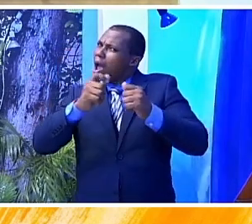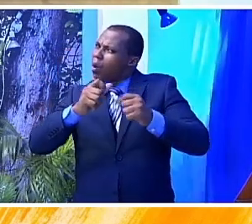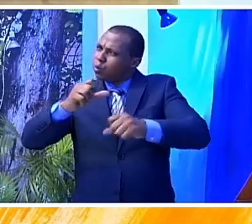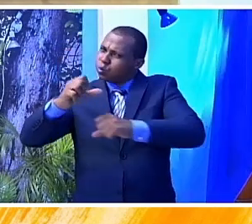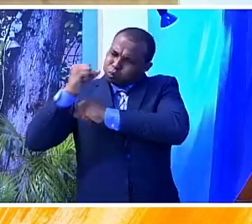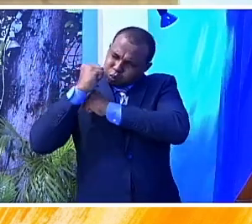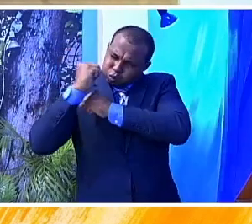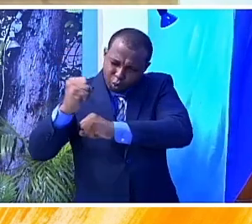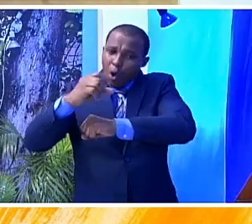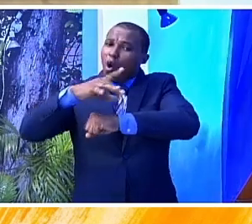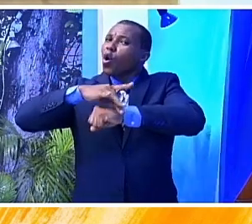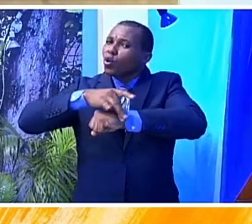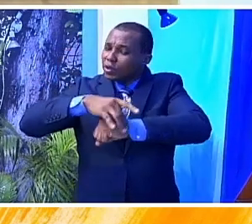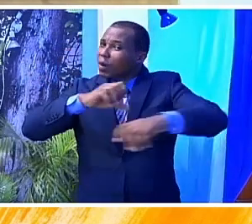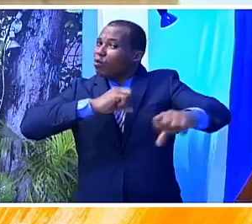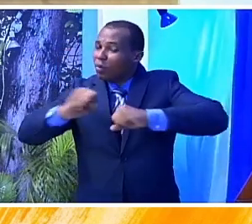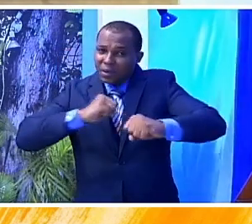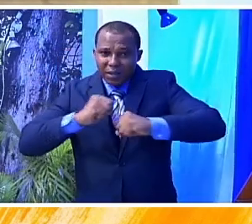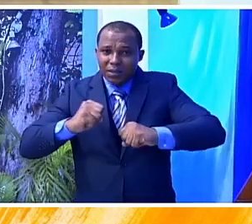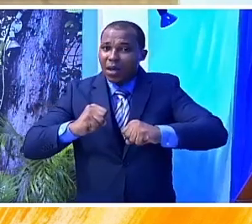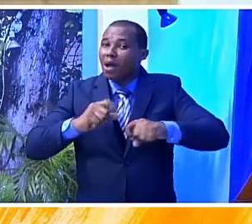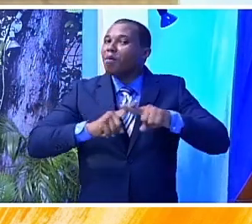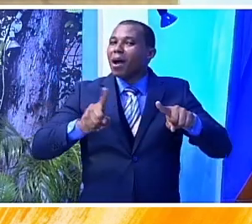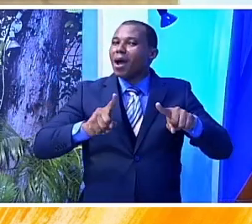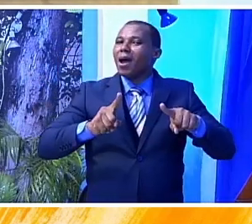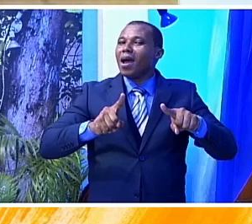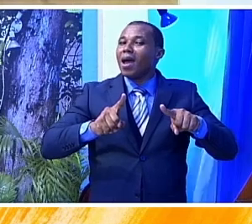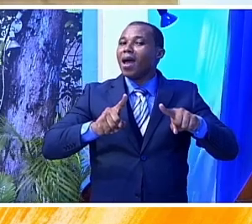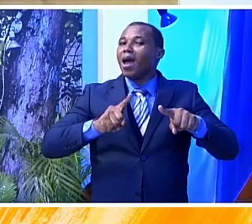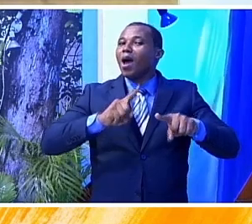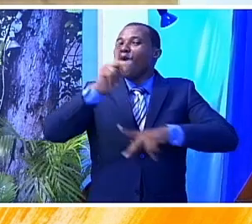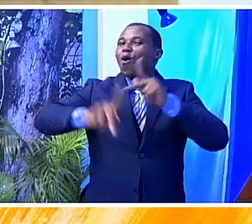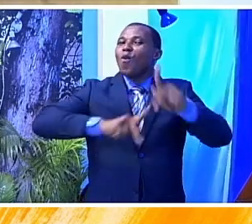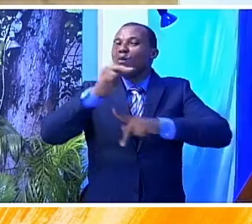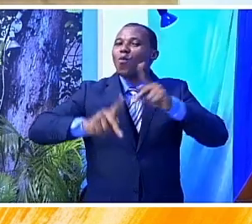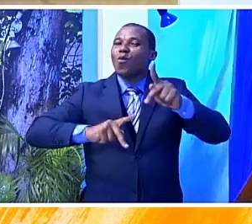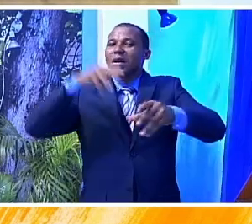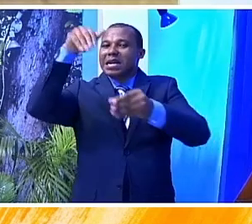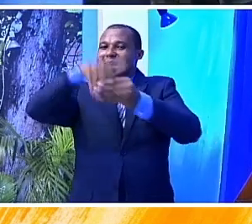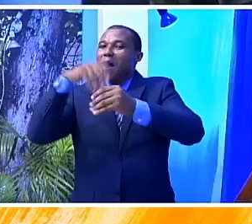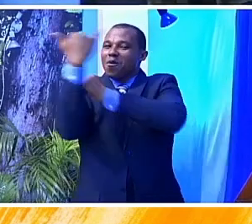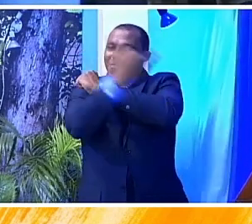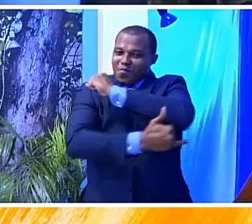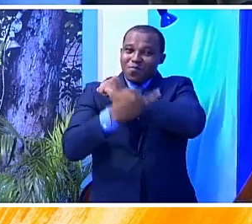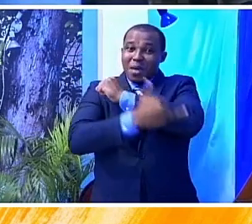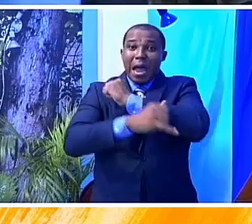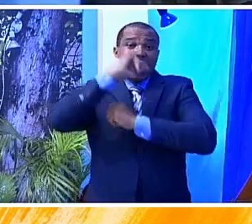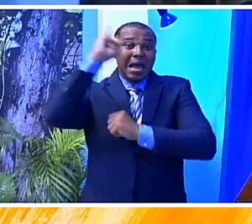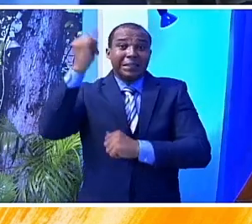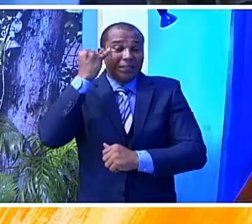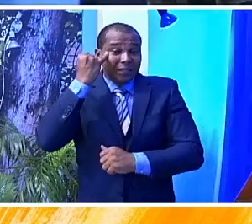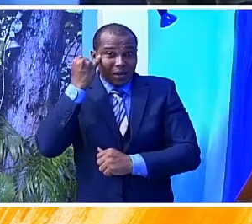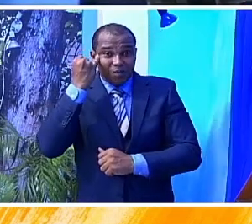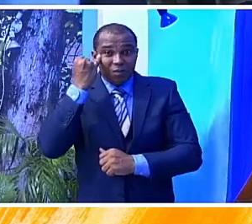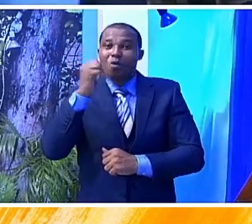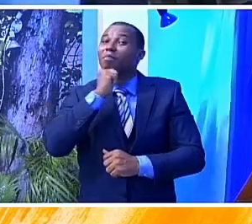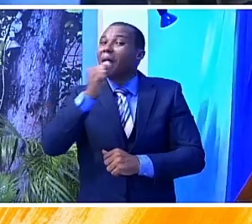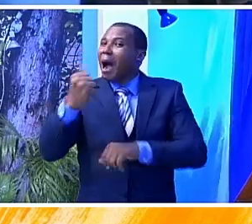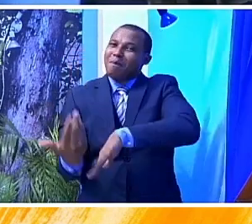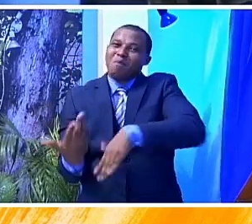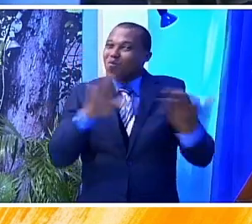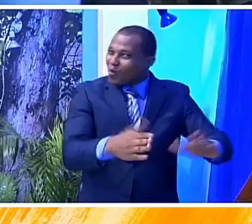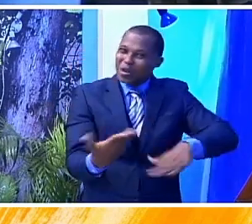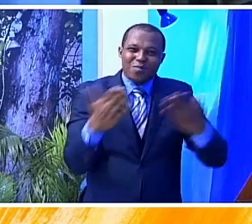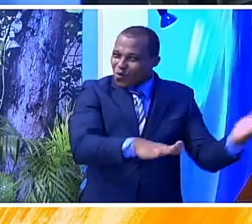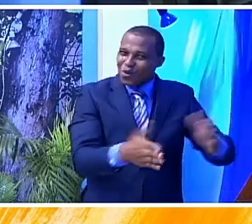nous refusons de construire un pays côté monde qui vivent. Nous refusons de construire un pays côté nous qui a frais accès. Nous refusons de construire un